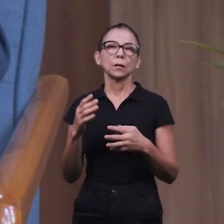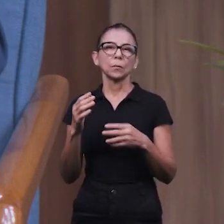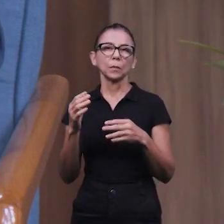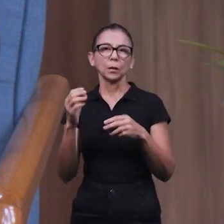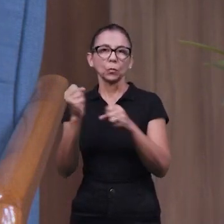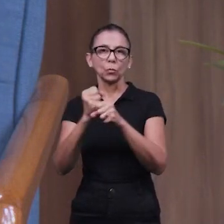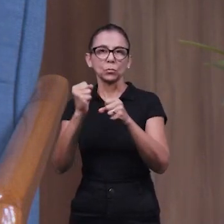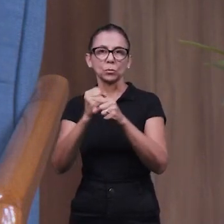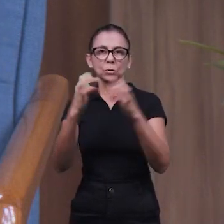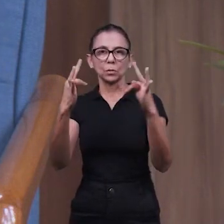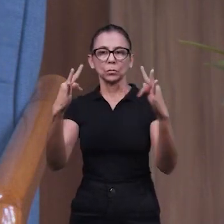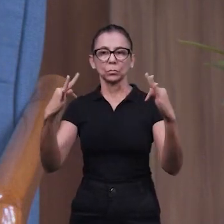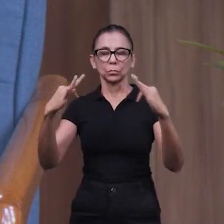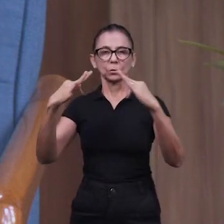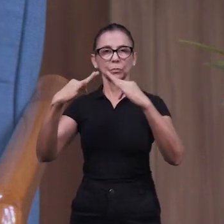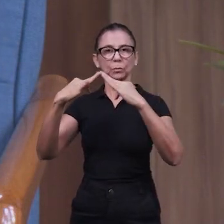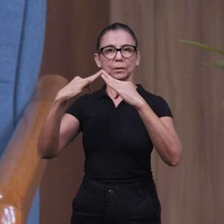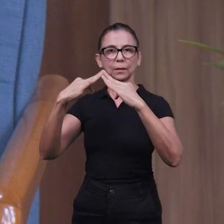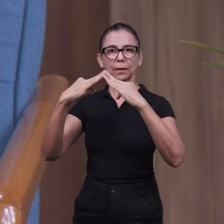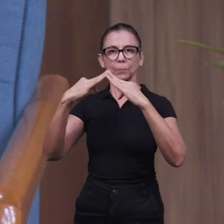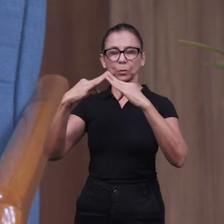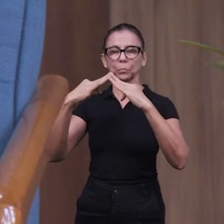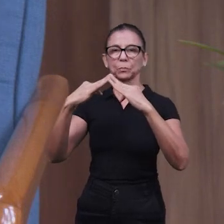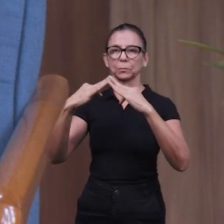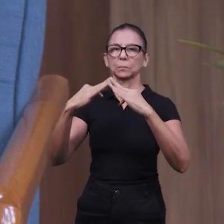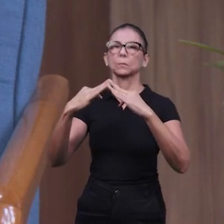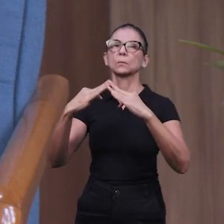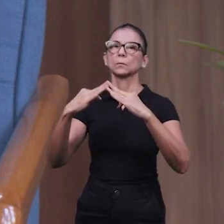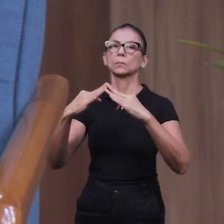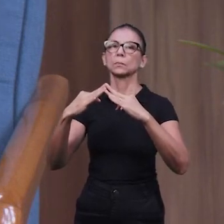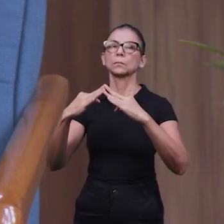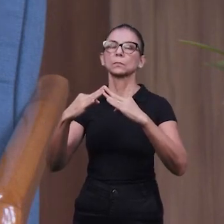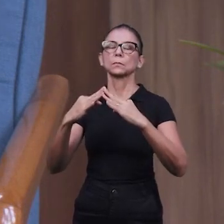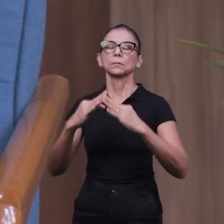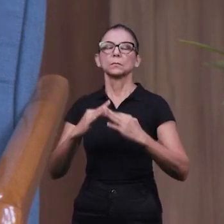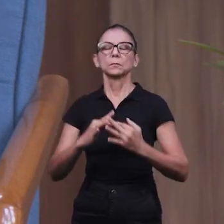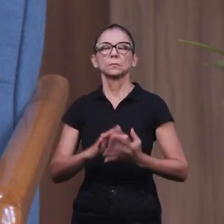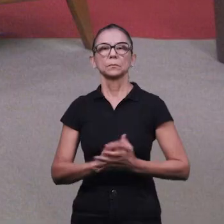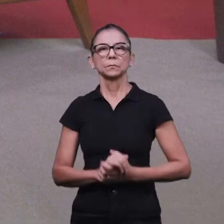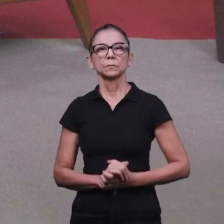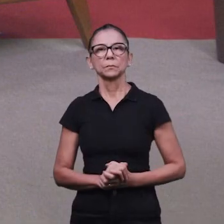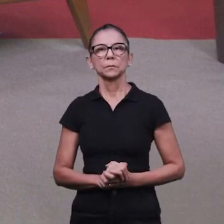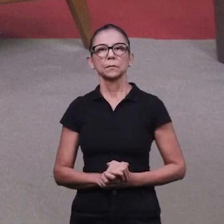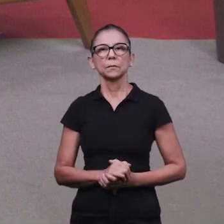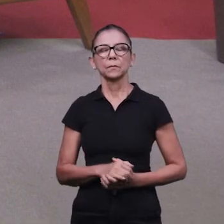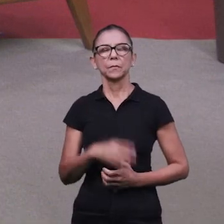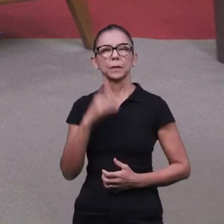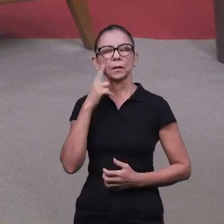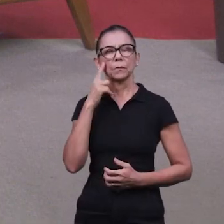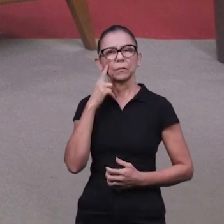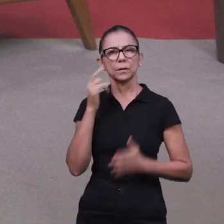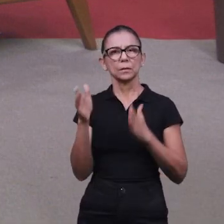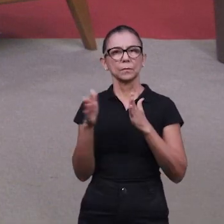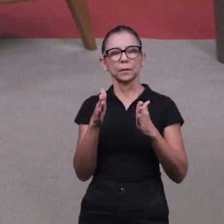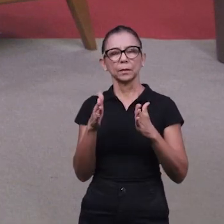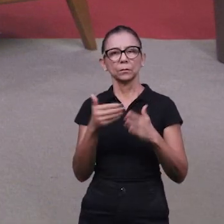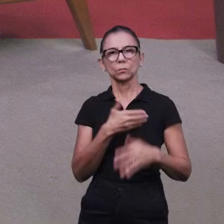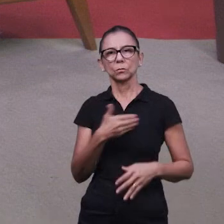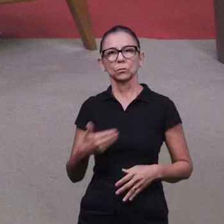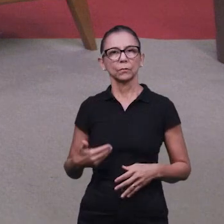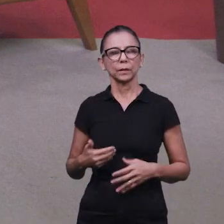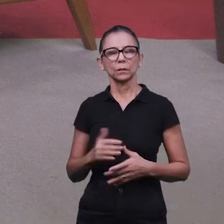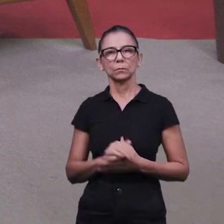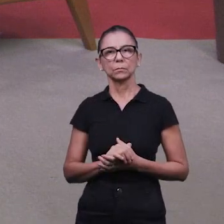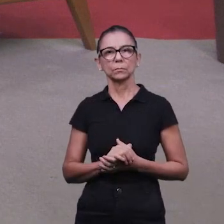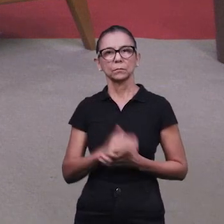œuvre complètement associée à la liaison de l'homme à Dieu. Vous voulez parler un peu sur cela, sur